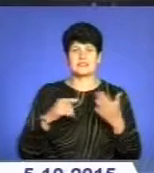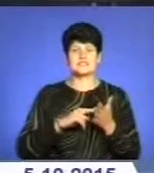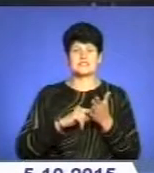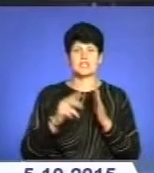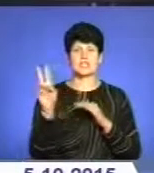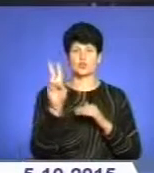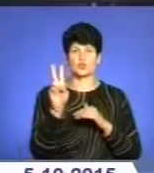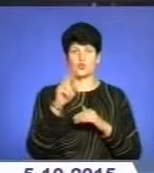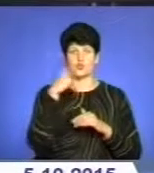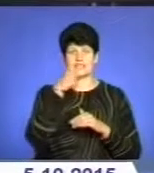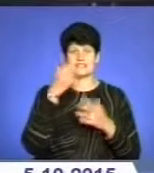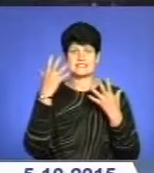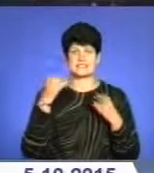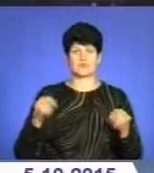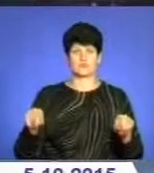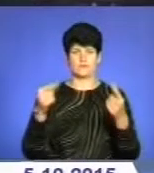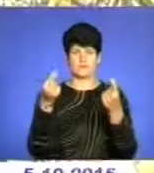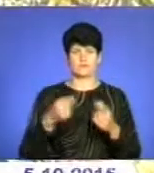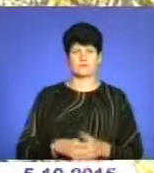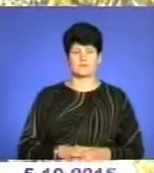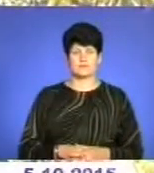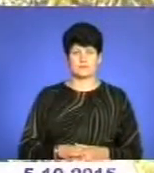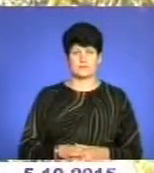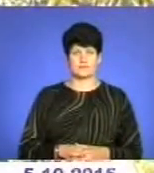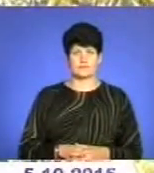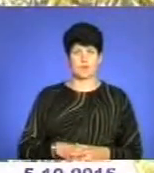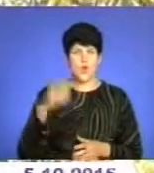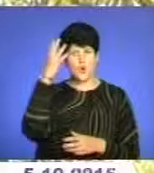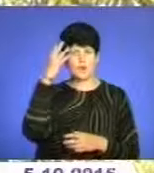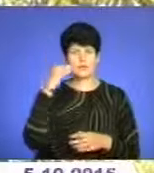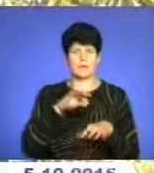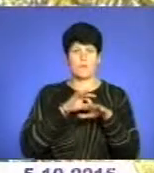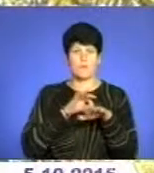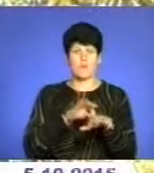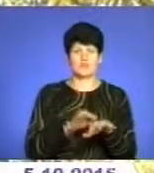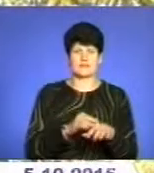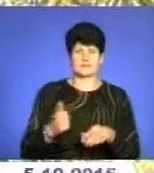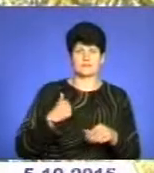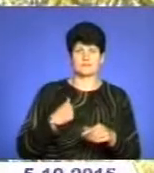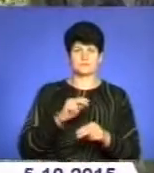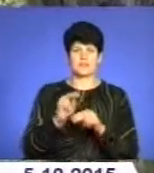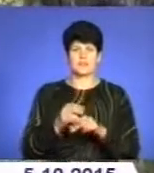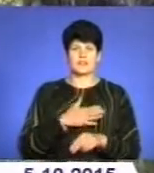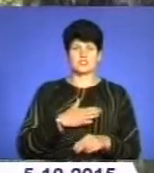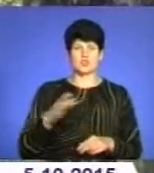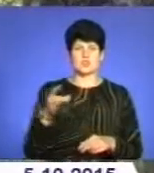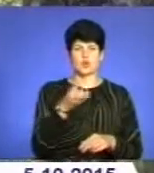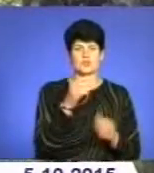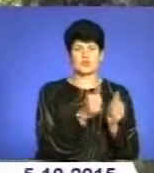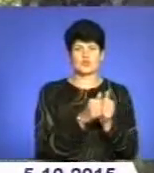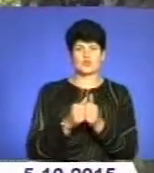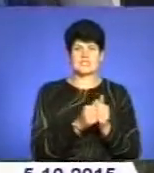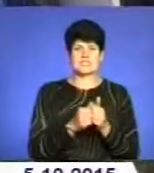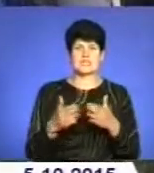другу річницю від дня заснування. Козаки проводять військові вишколи у наших районах та сусідніх обласних